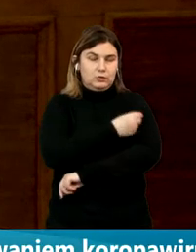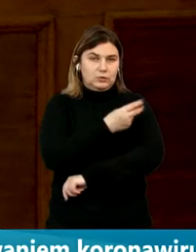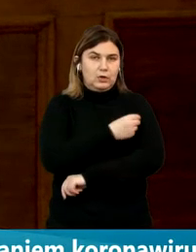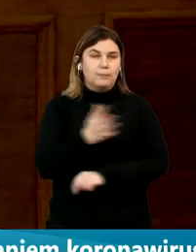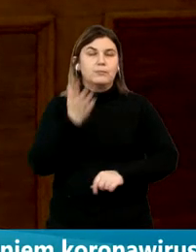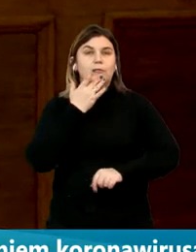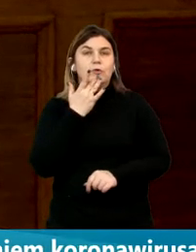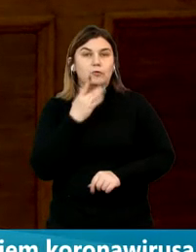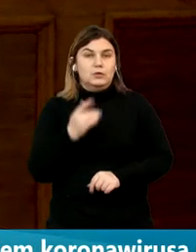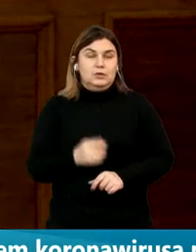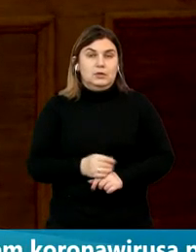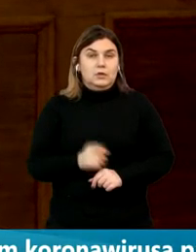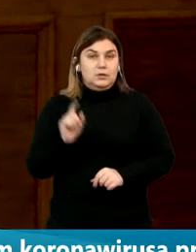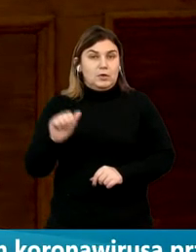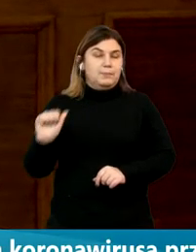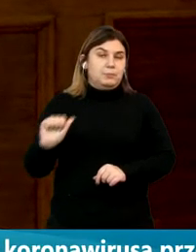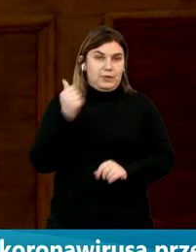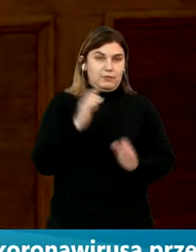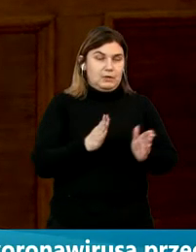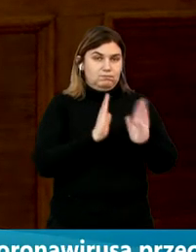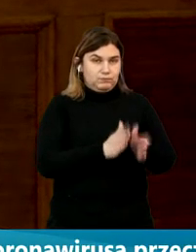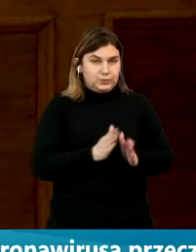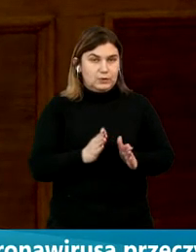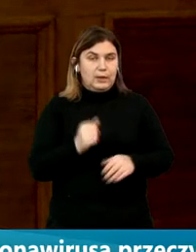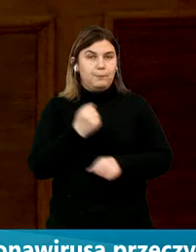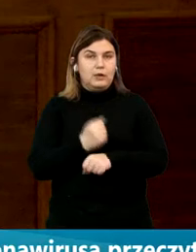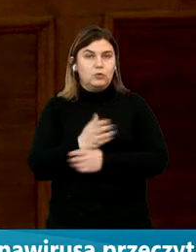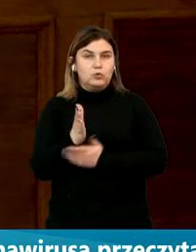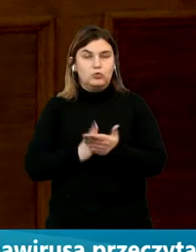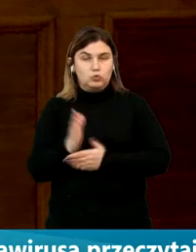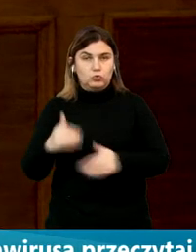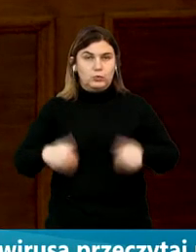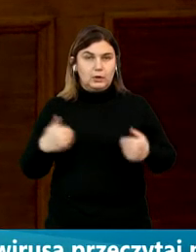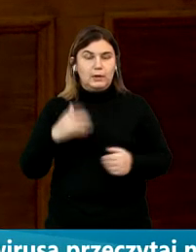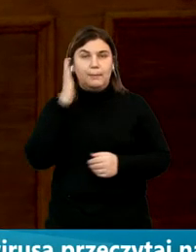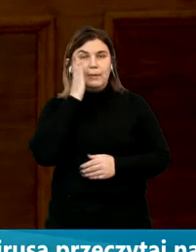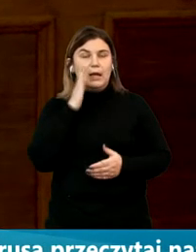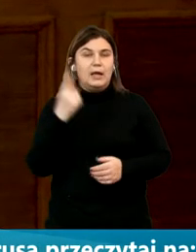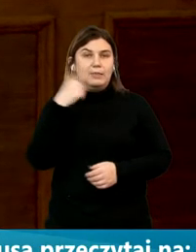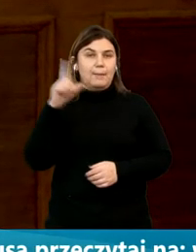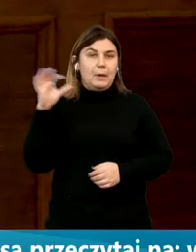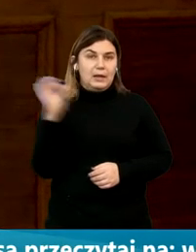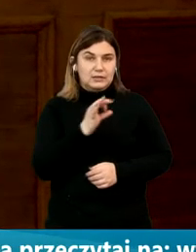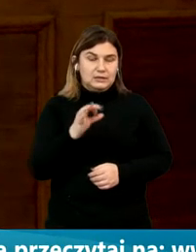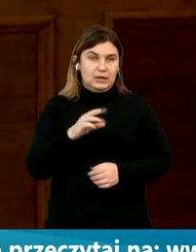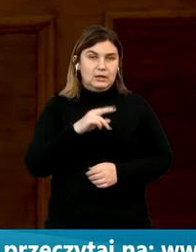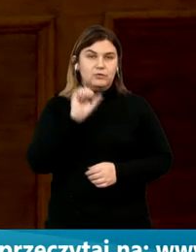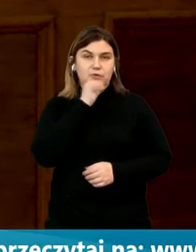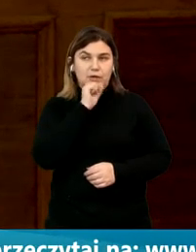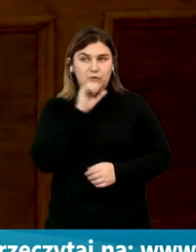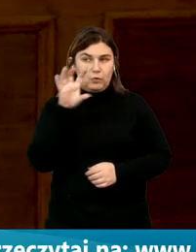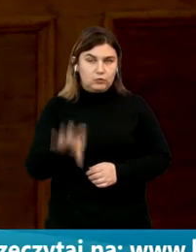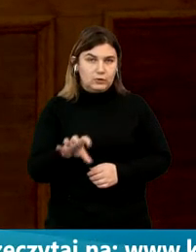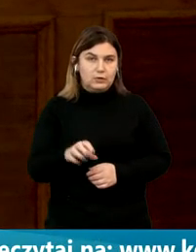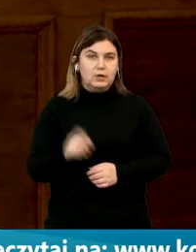się o tym, że w pierwszej kolejności oczywiście będą pracownicy służby zdrowia i mieszkańcy domu pomocy społecznej, czyli nasi seniorzy. Myślę, że